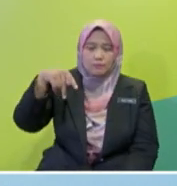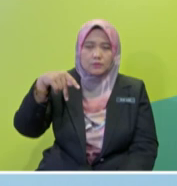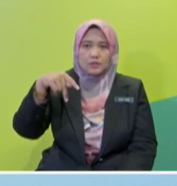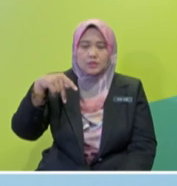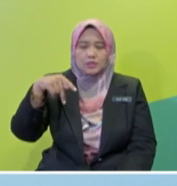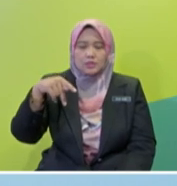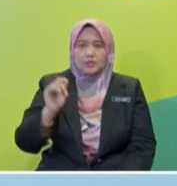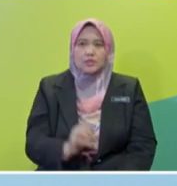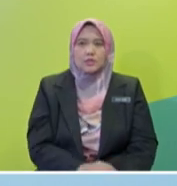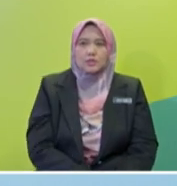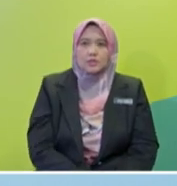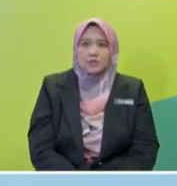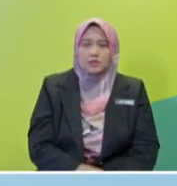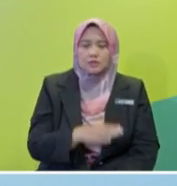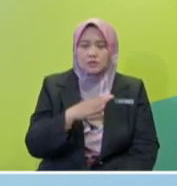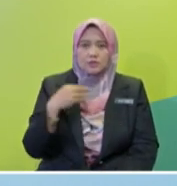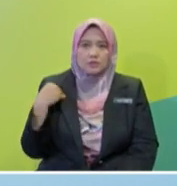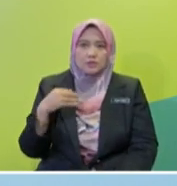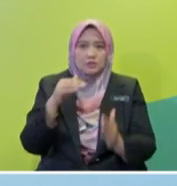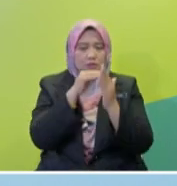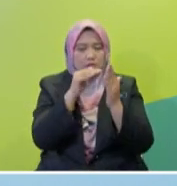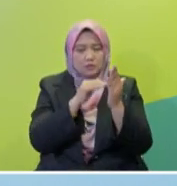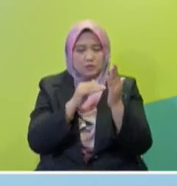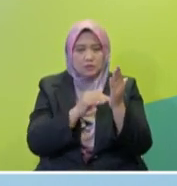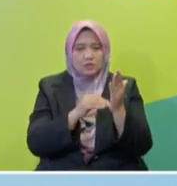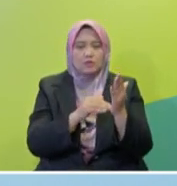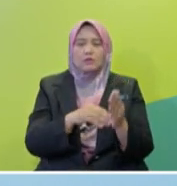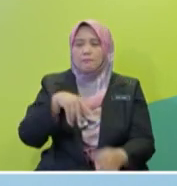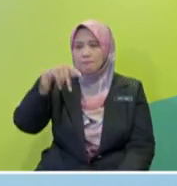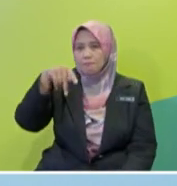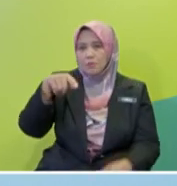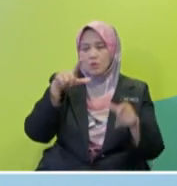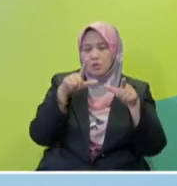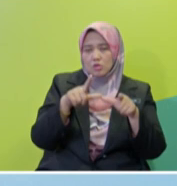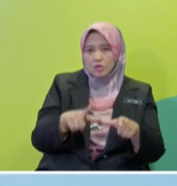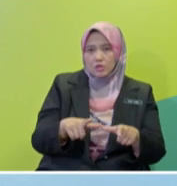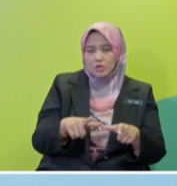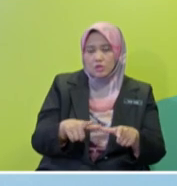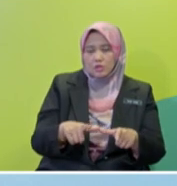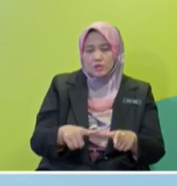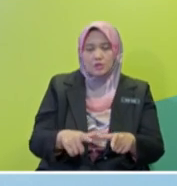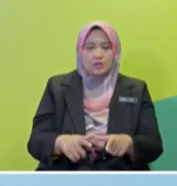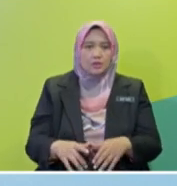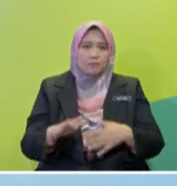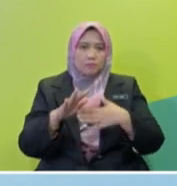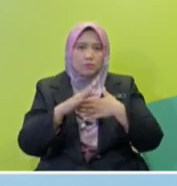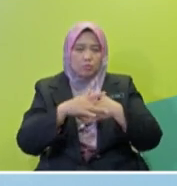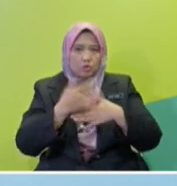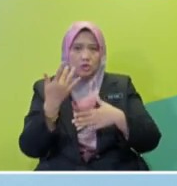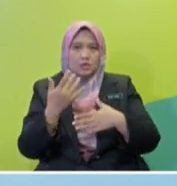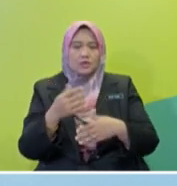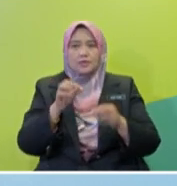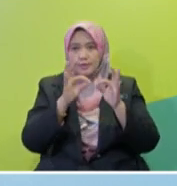dan pastikan itu diletakkan di setiap ayat pemulaan ayat dan juga di akhir ayat kita akan letak flash